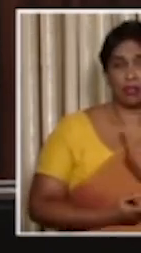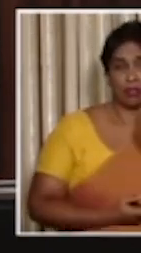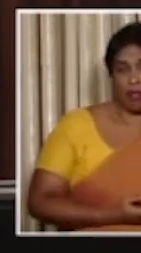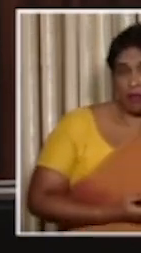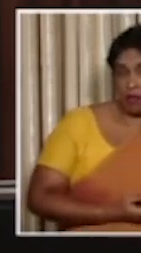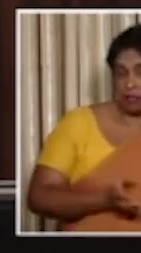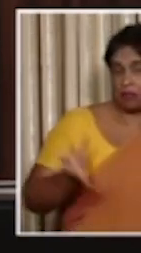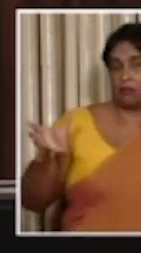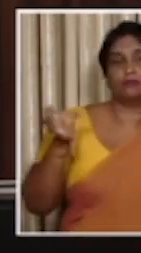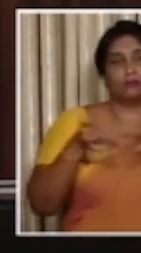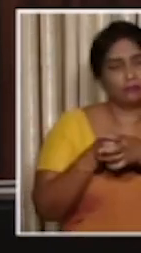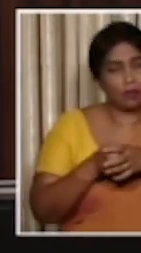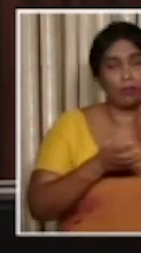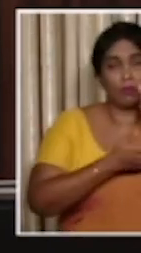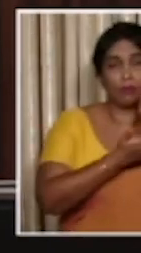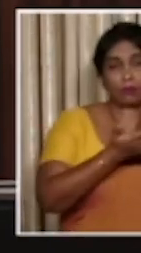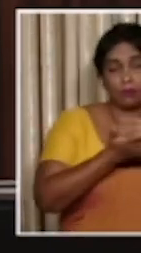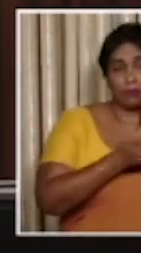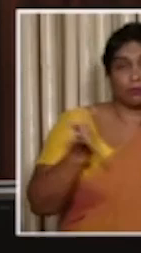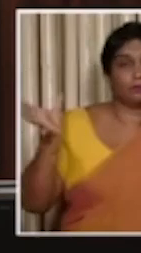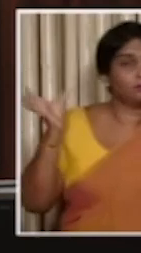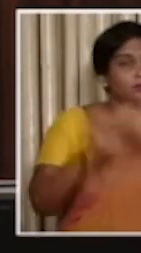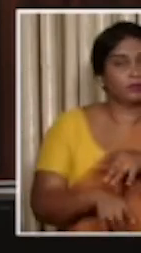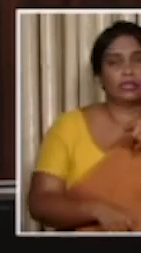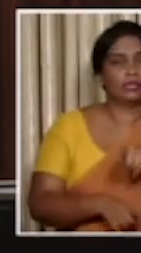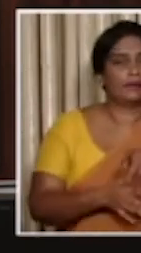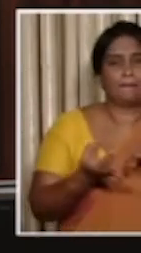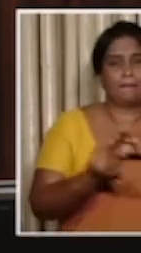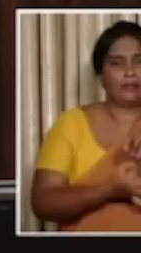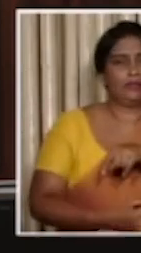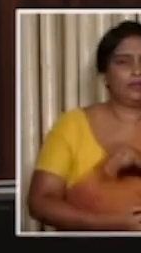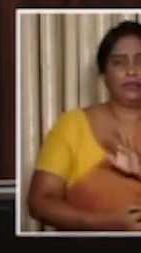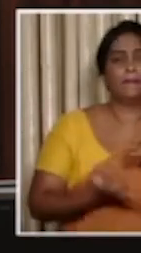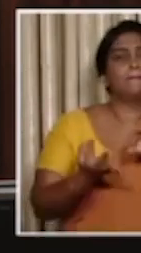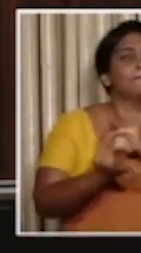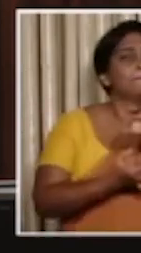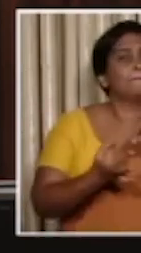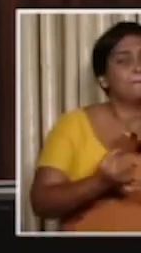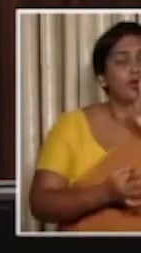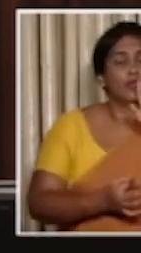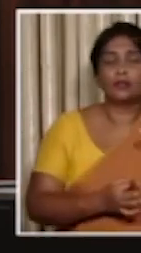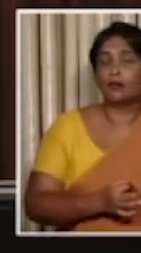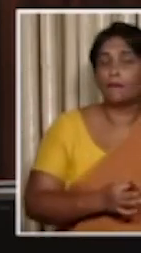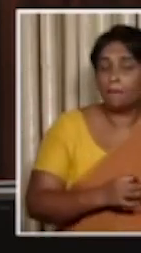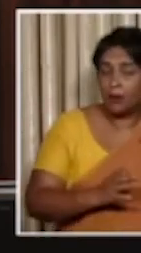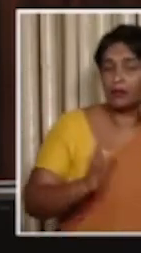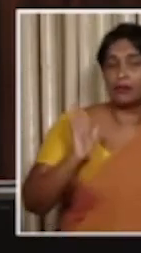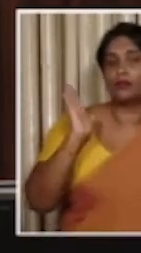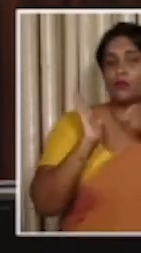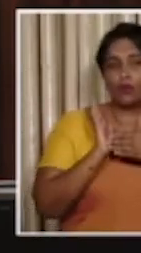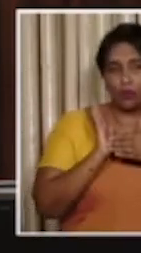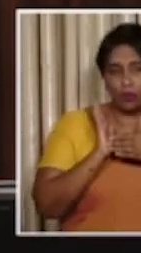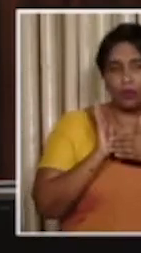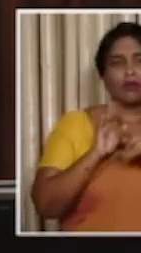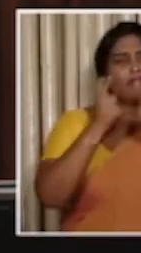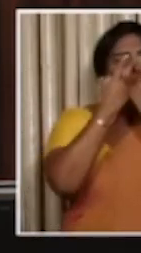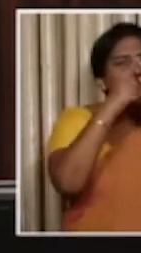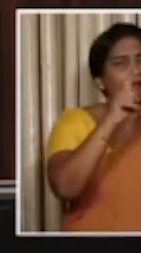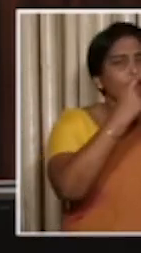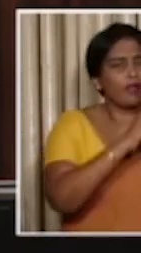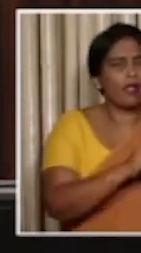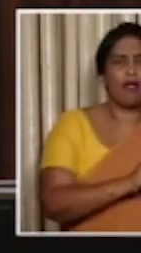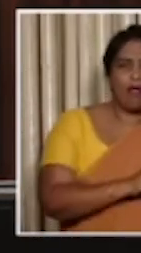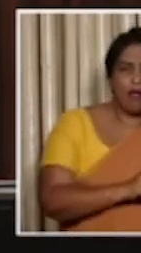වටා සියලු ජනතාව ඒකරාශී කිරීම නොවේ. ප්‍රජාතන්ත්‍රවාදී ප්‍රධාන ගති ලක්ෂණේ විවිධ මතවාද